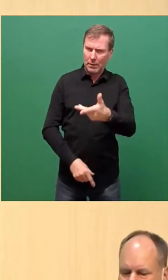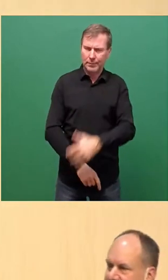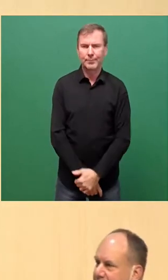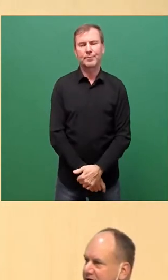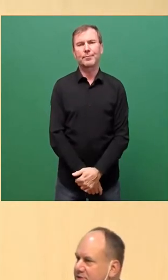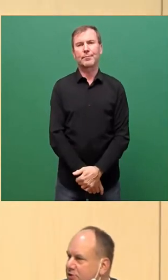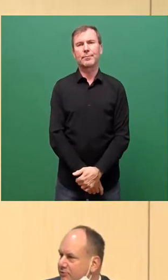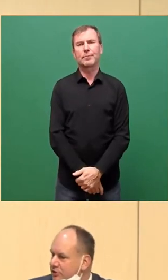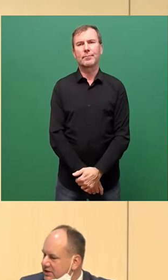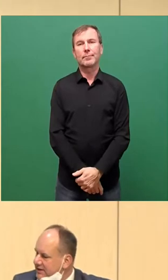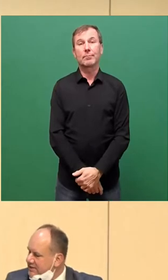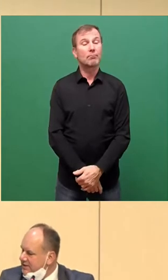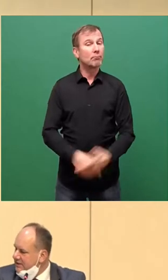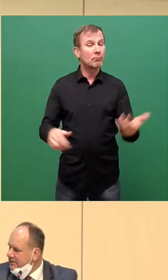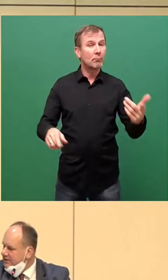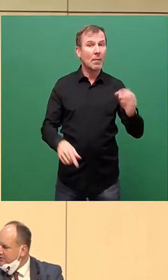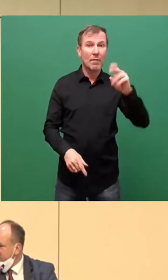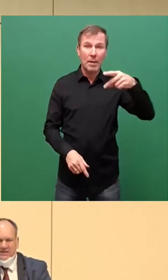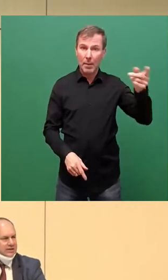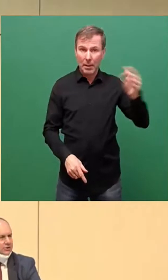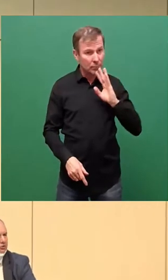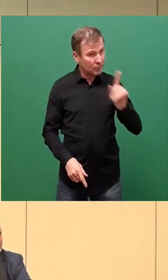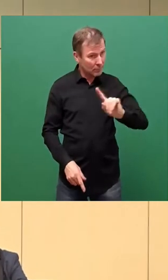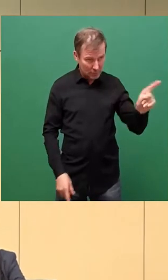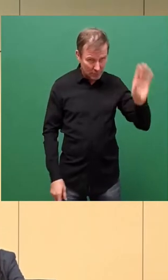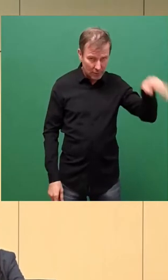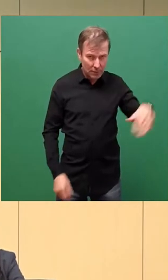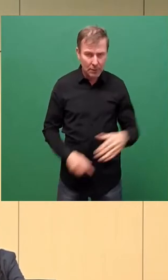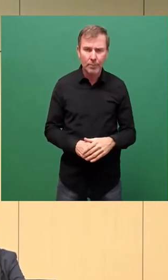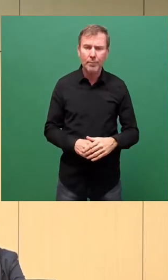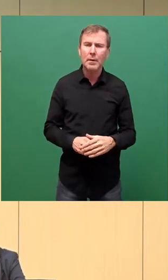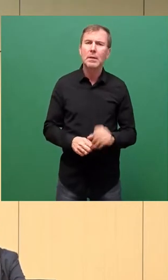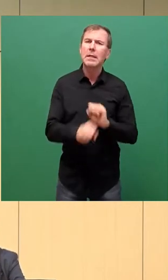Wird FDP das Wort gewünscht? Nein, dann Dissident Herr Dr. Schulte-Wissermann.